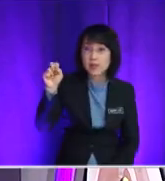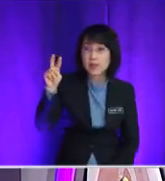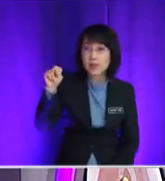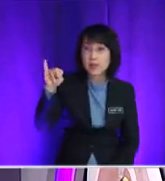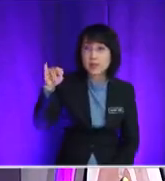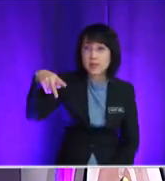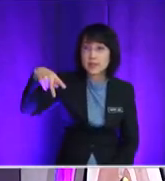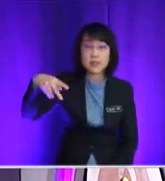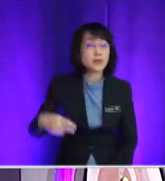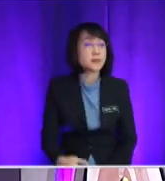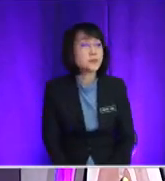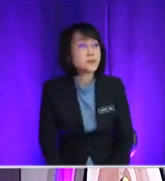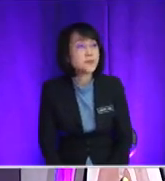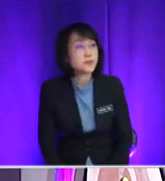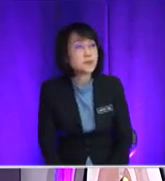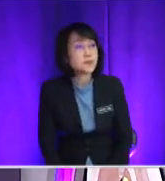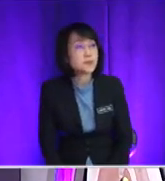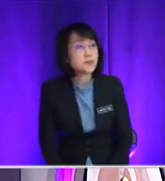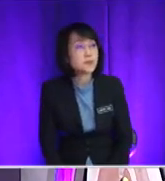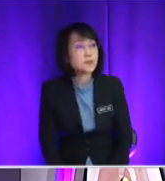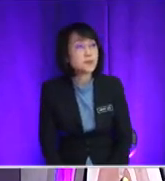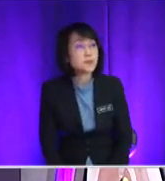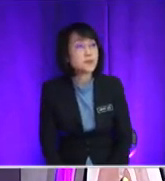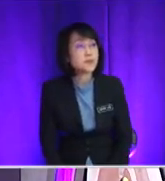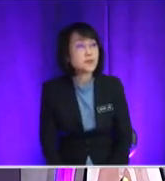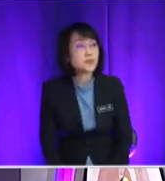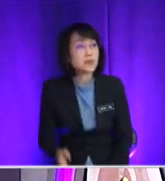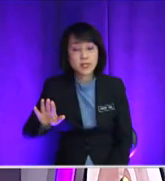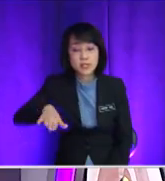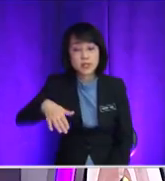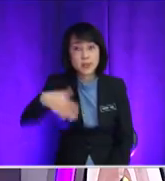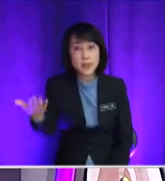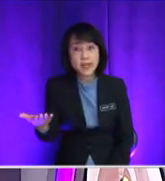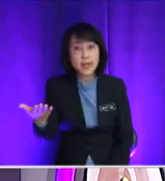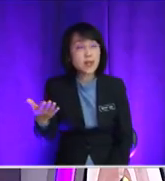kebalikkan satu bahagia kemudian kita terbalikkan lagi satu bagian